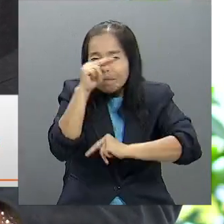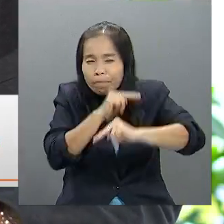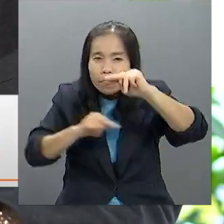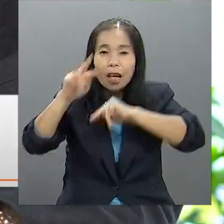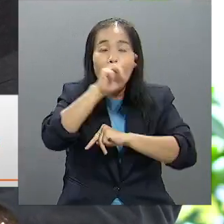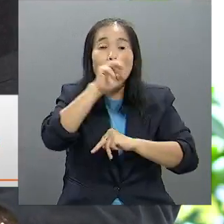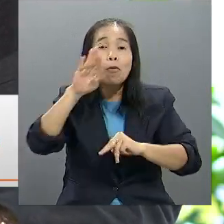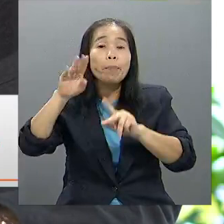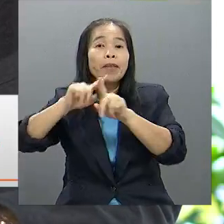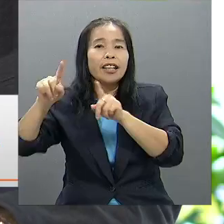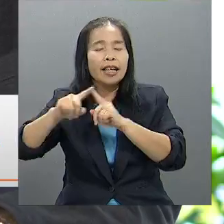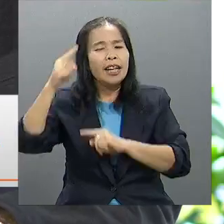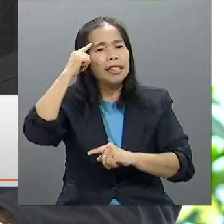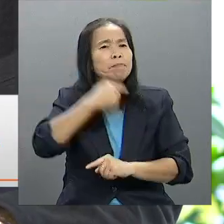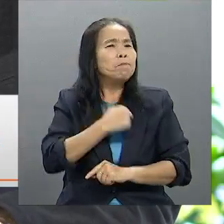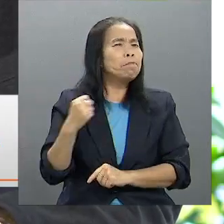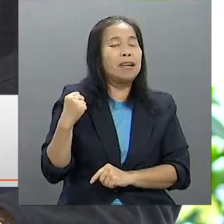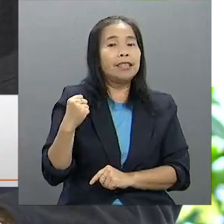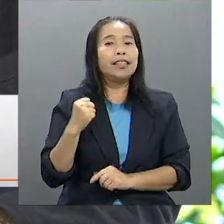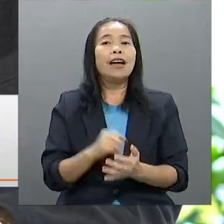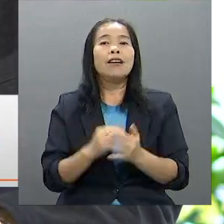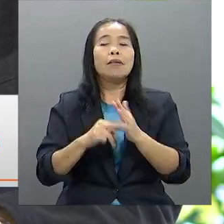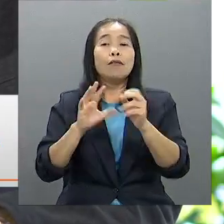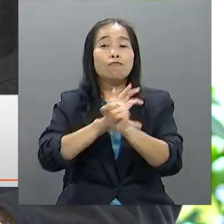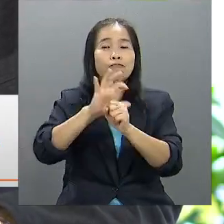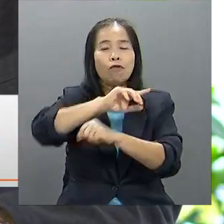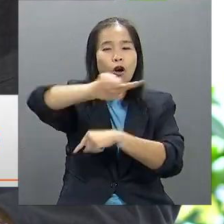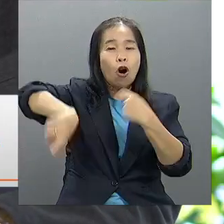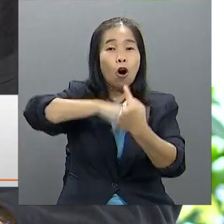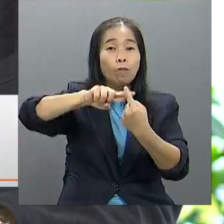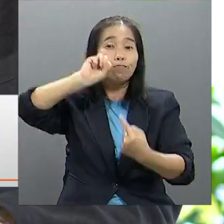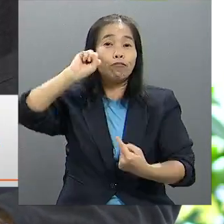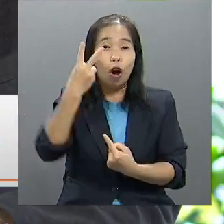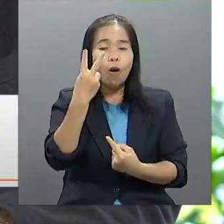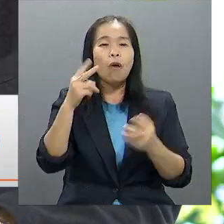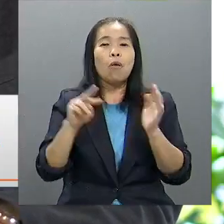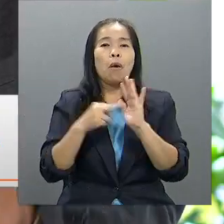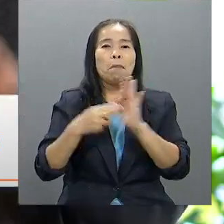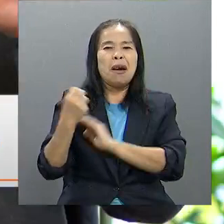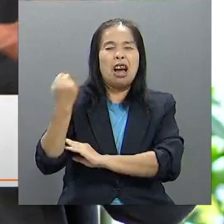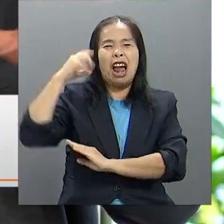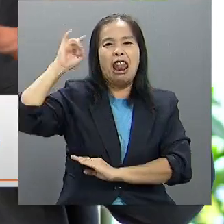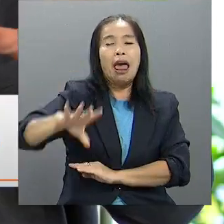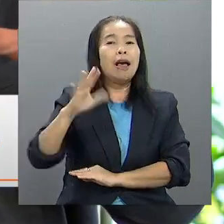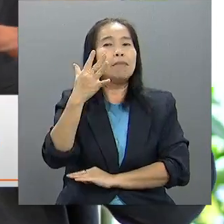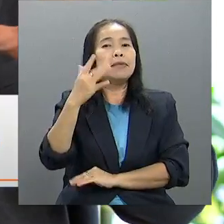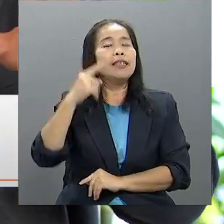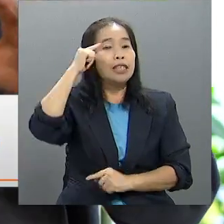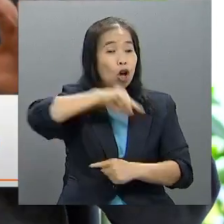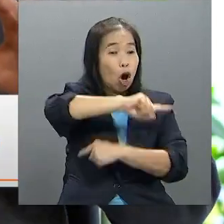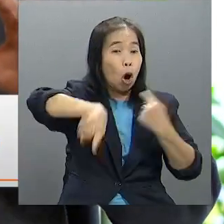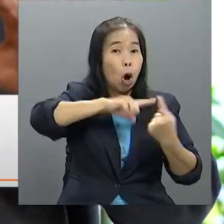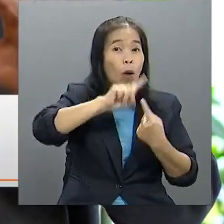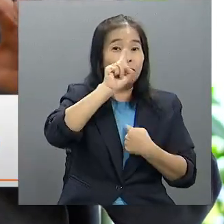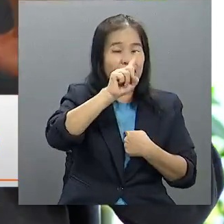าการระบาดระลอก2เนี่ยจะไม่รุนแรงเหมือนรอบแรกนะครับเหตุผลก็เพราะว่าตัวเชื้อเนี่ยมันไม่ได้เป